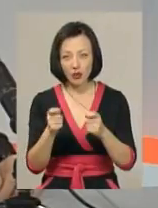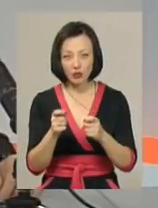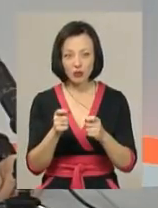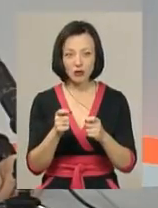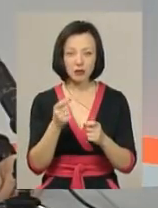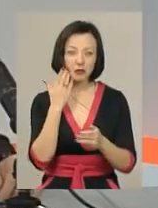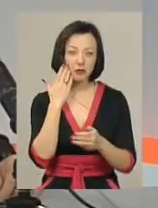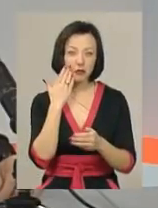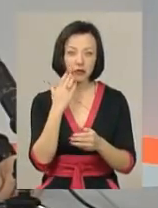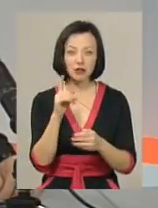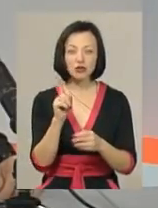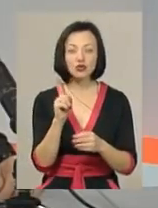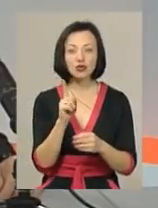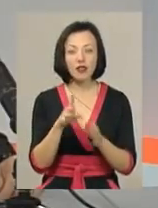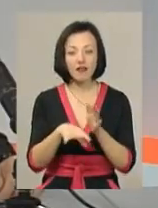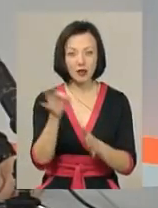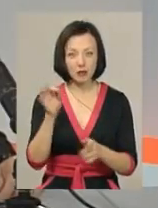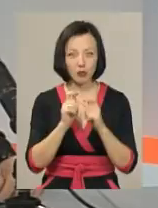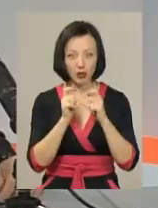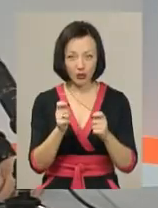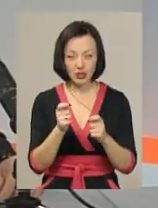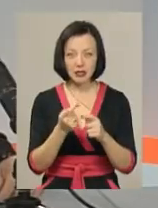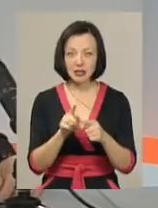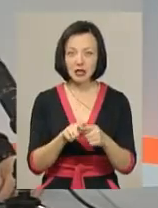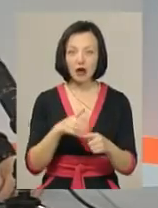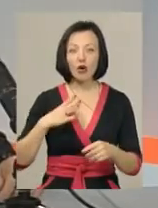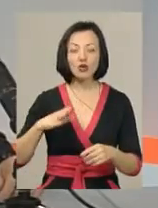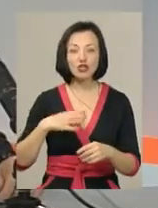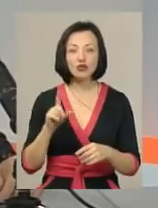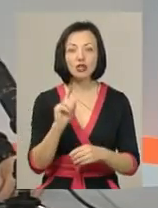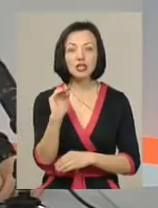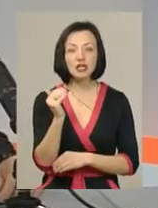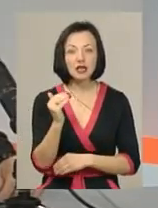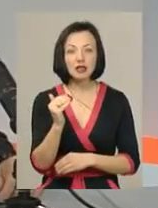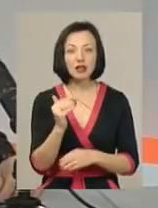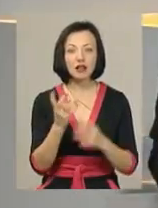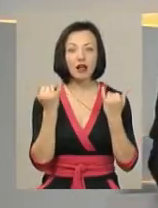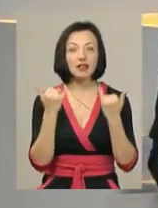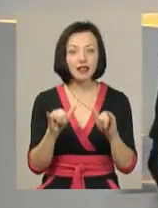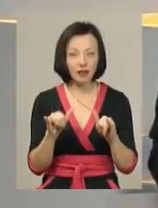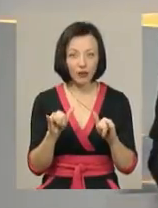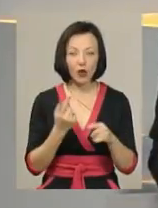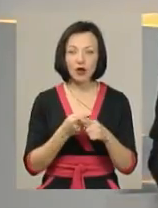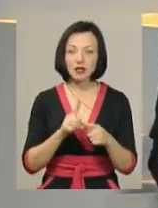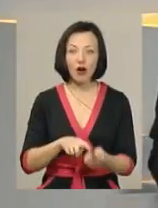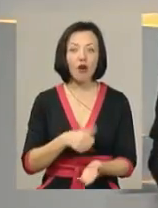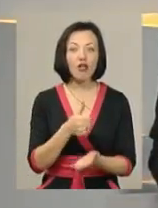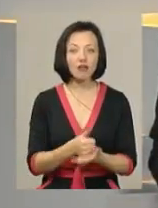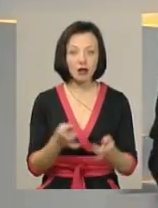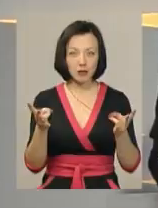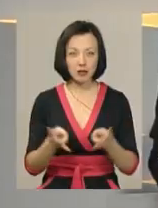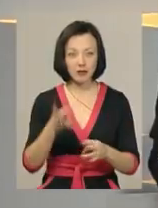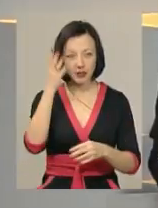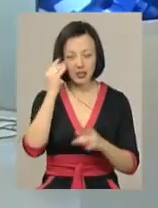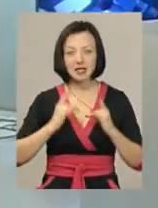зорієнтувати дитину замотивувати її на вибір подарунка це очікування того що дитина очікує на диво да оце саме головне потрібно